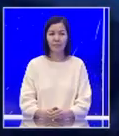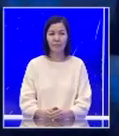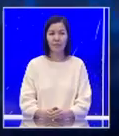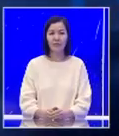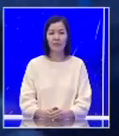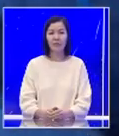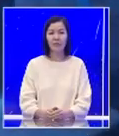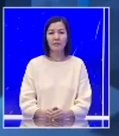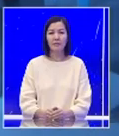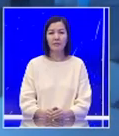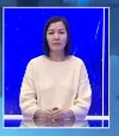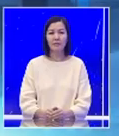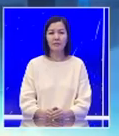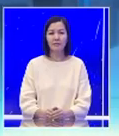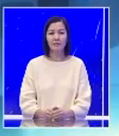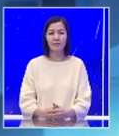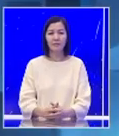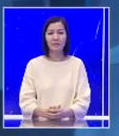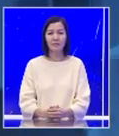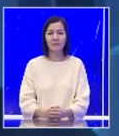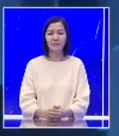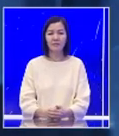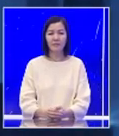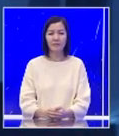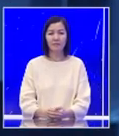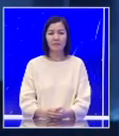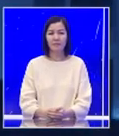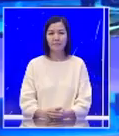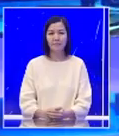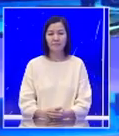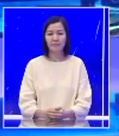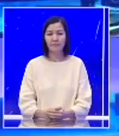Кәмшат Мұхамеджан, Жасұлан Шымкенже, Жетісу арнасы, Талдықорған.